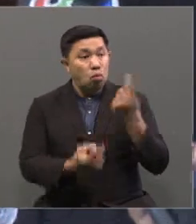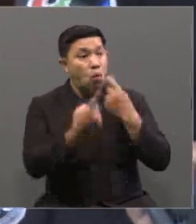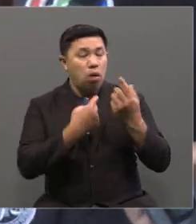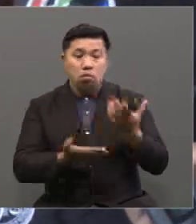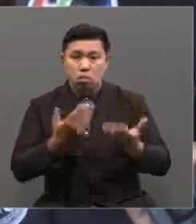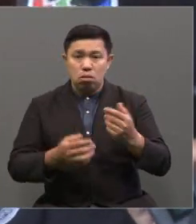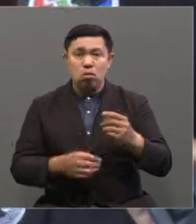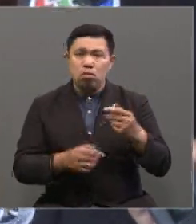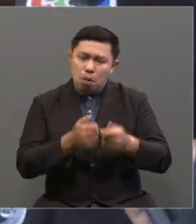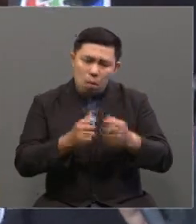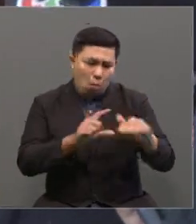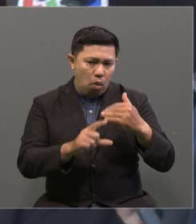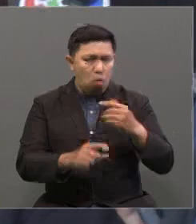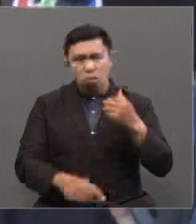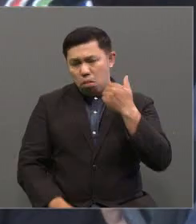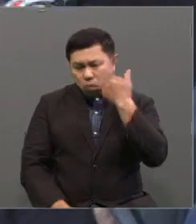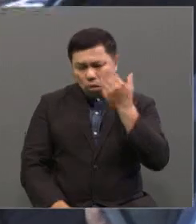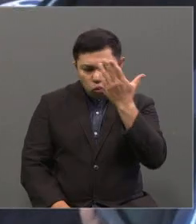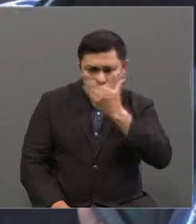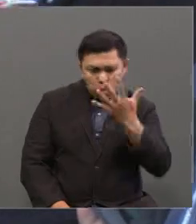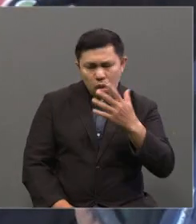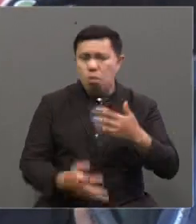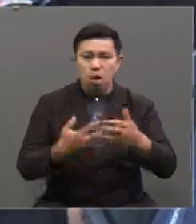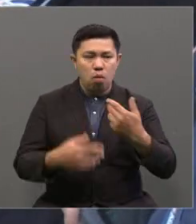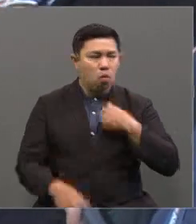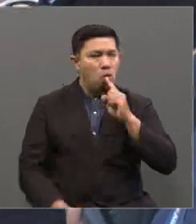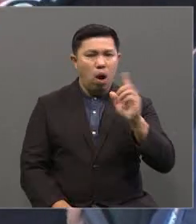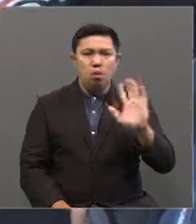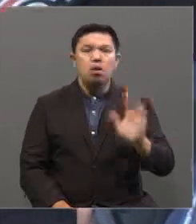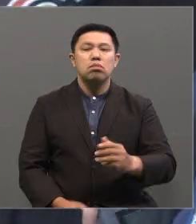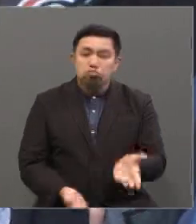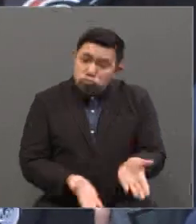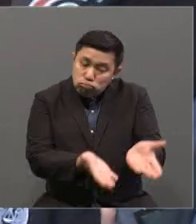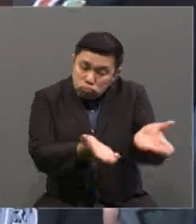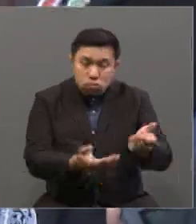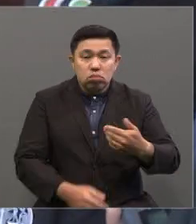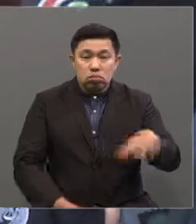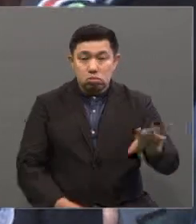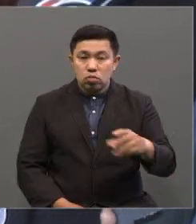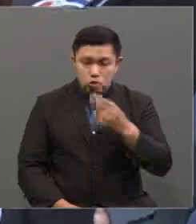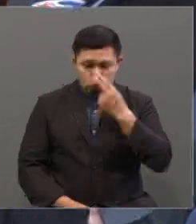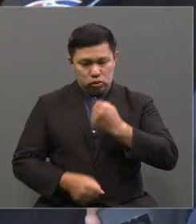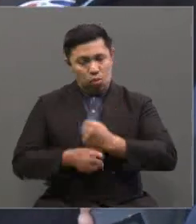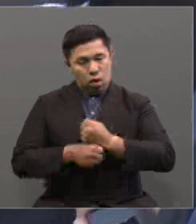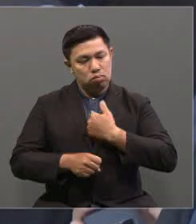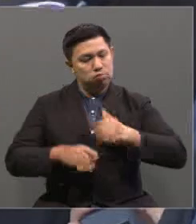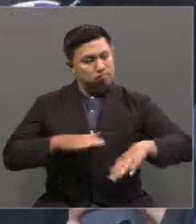ไหมอยากคอมเมนต์อะไรอยากว่าไม่สวยอะไรเชิญเลยไม่คิดว่าอะไรเลยเชิญตามสบายเราดูที่ผลงานดีกว่